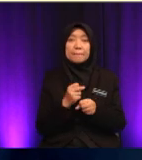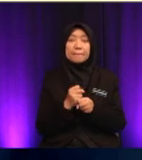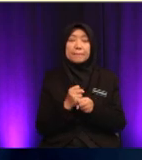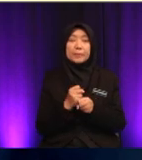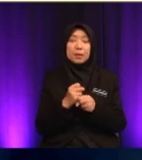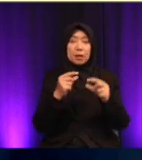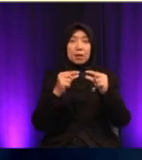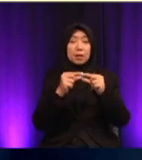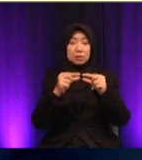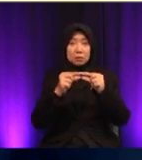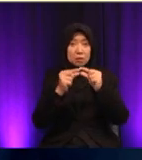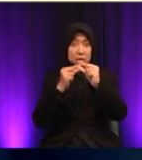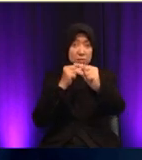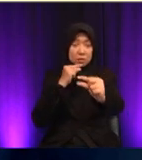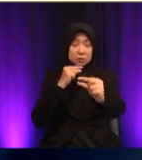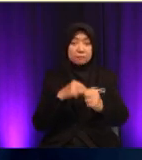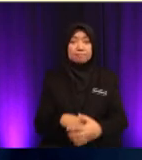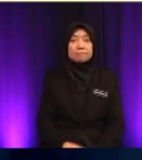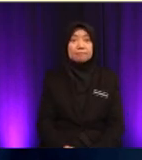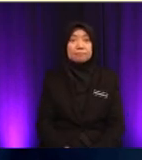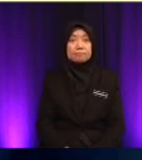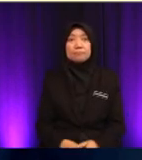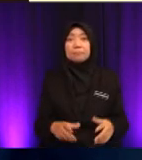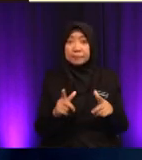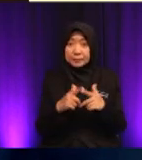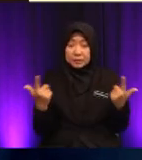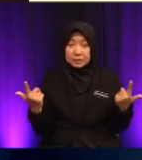ini kita Panggil garis tadi